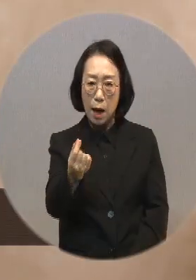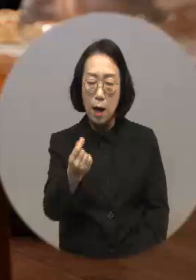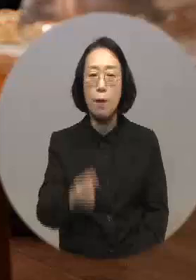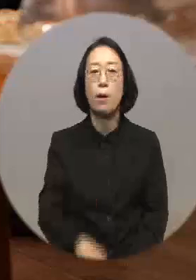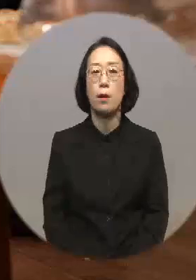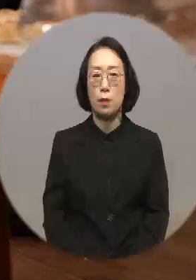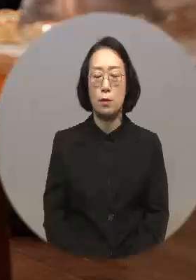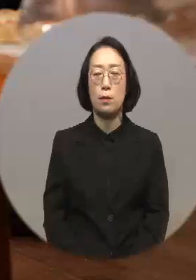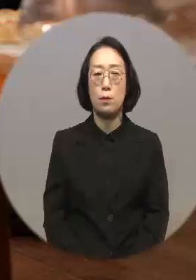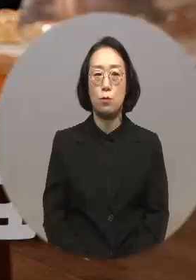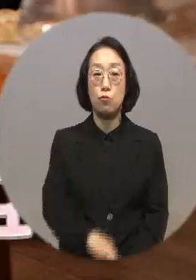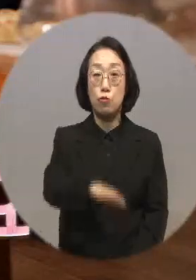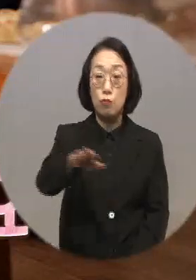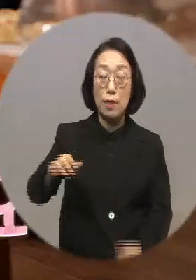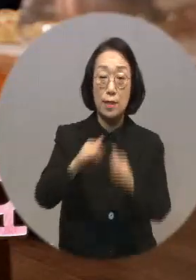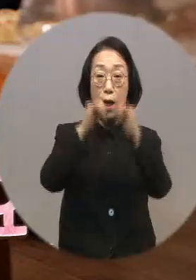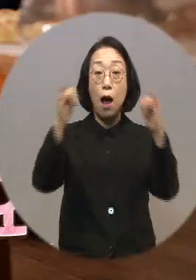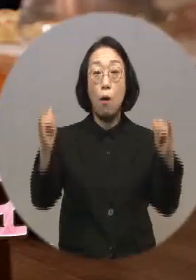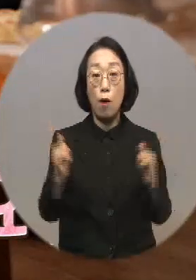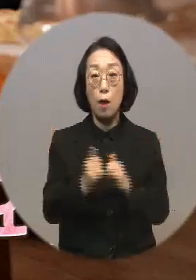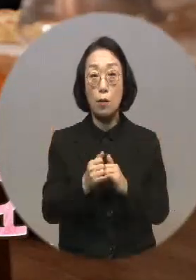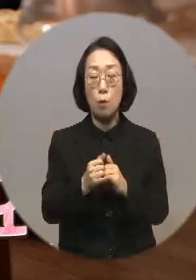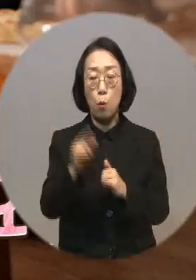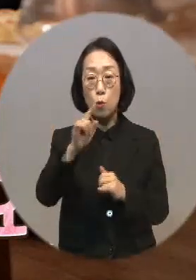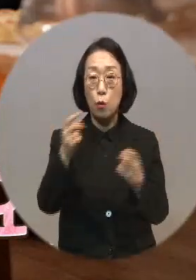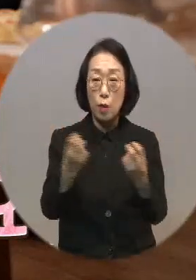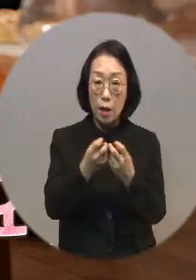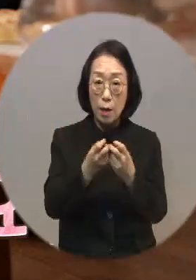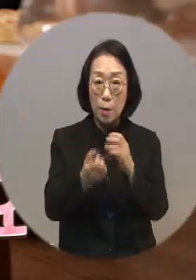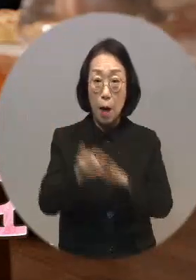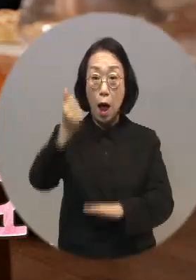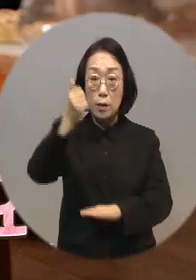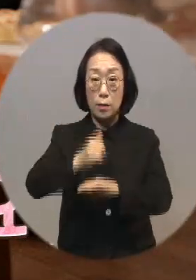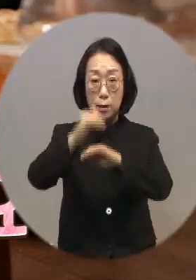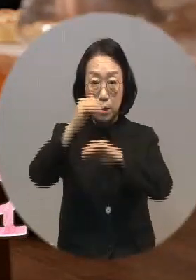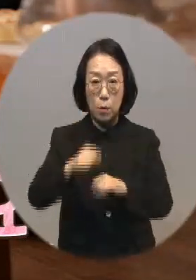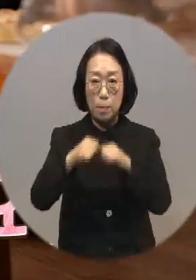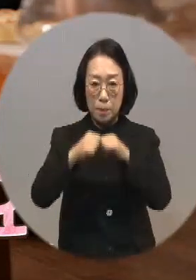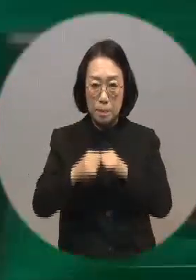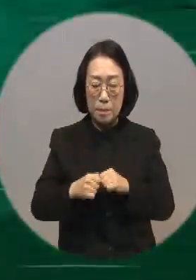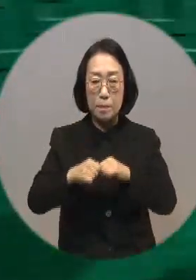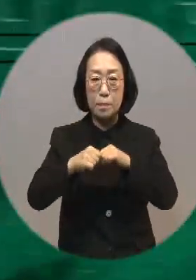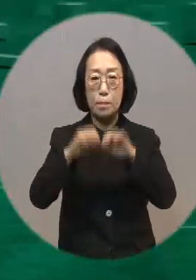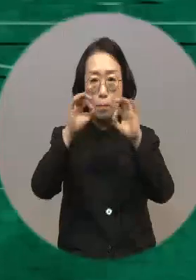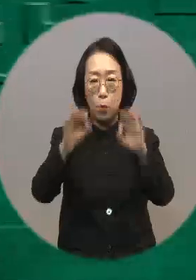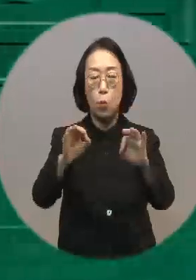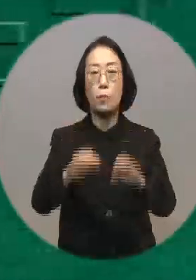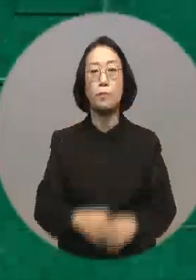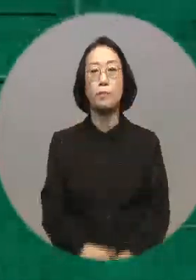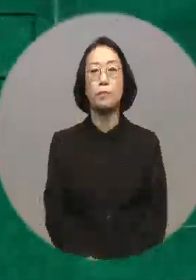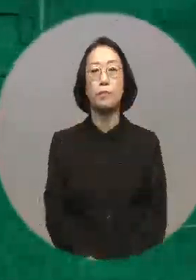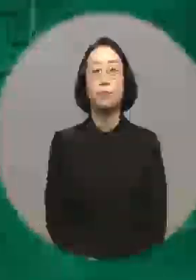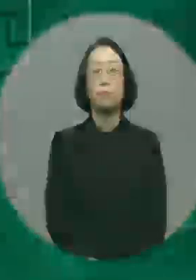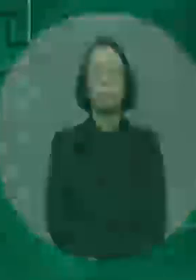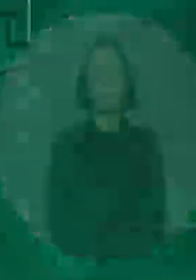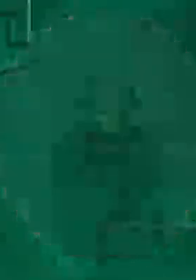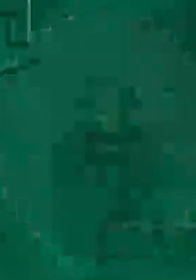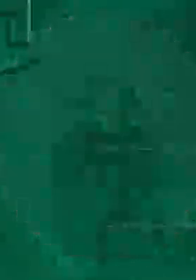해요. 과연 우리 사회에서 지금 어떻게 실현되고 있는지 한번 깊숙하게 더 얘기해 보도록 하겠습니다. 네.